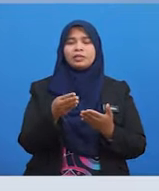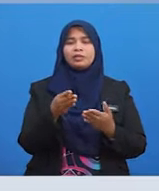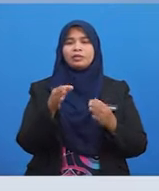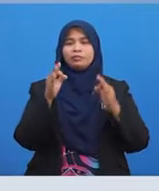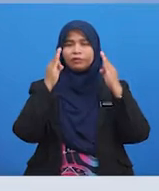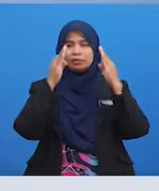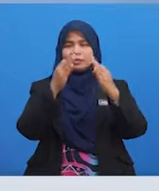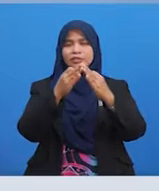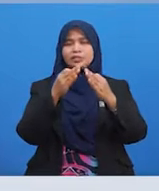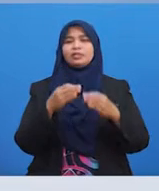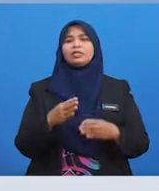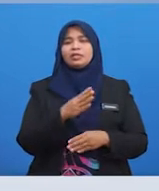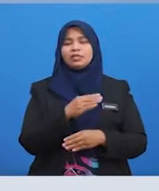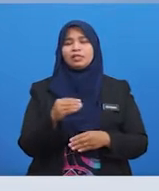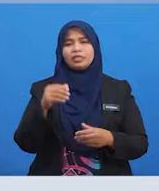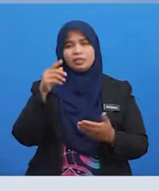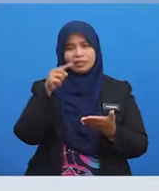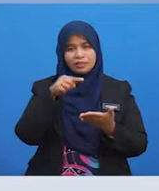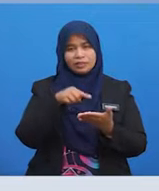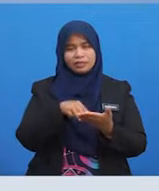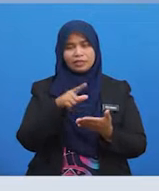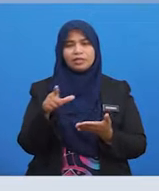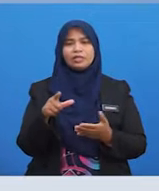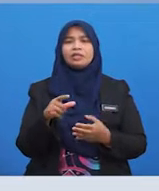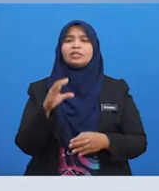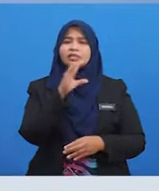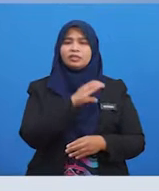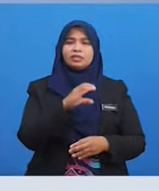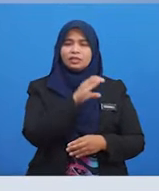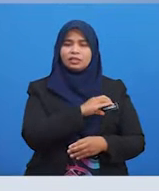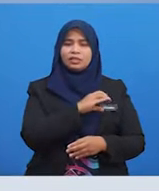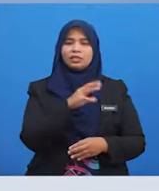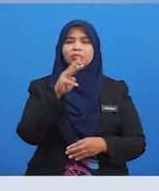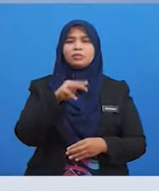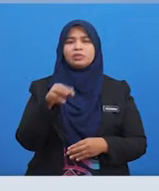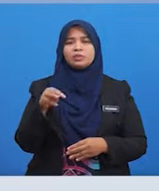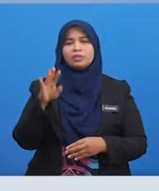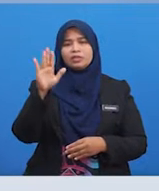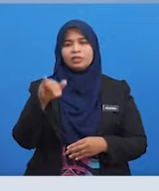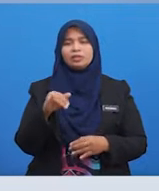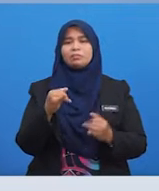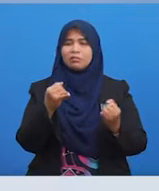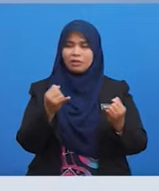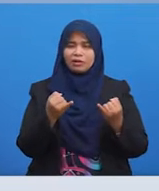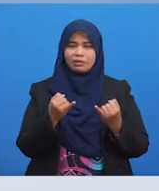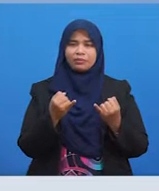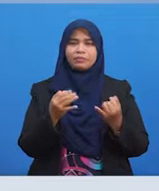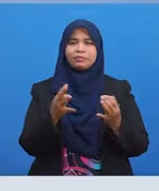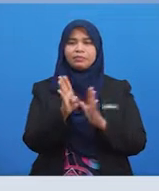tumpuan dan inilah ciri-ciri murid yang ingin